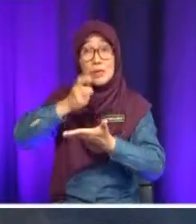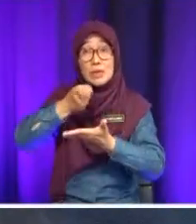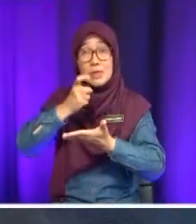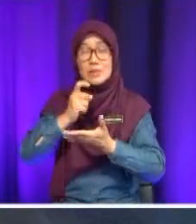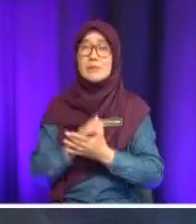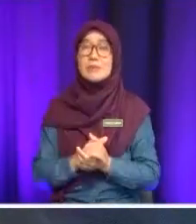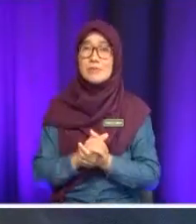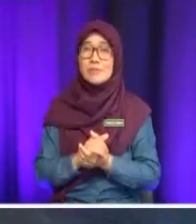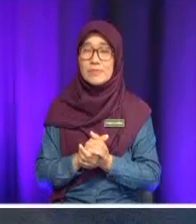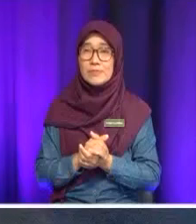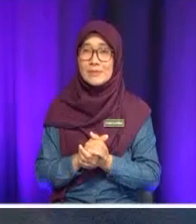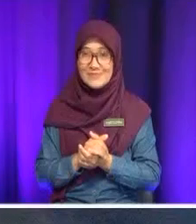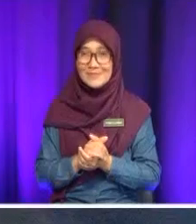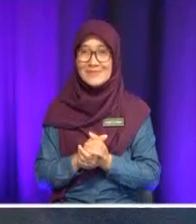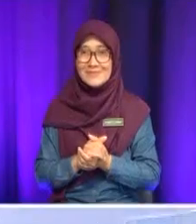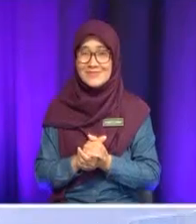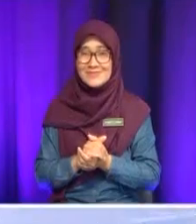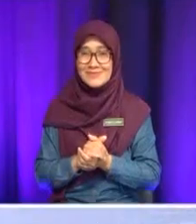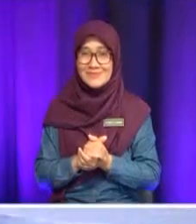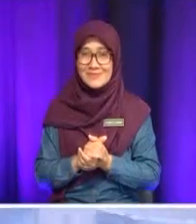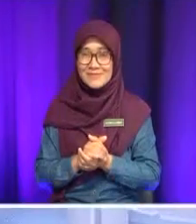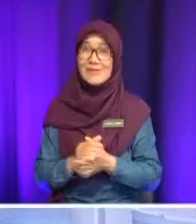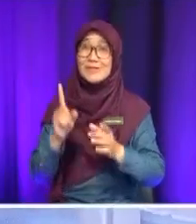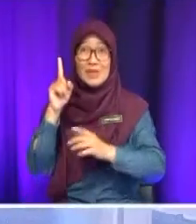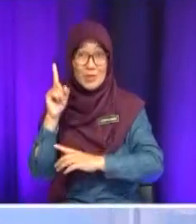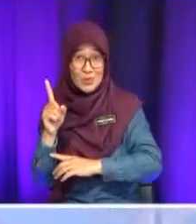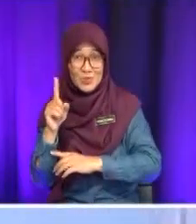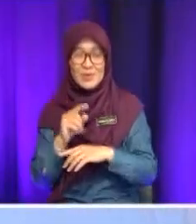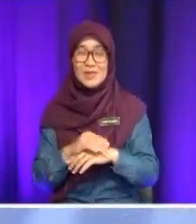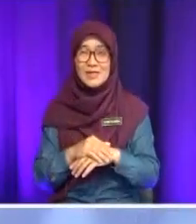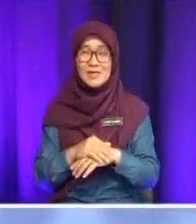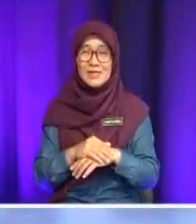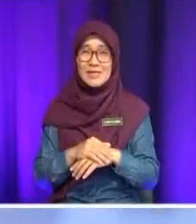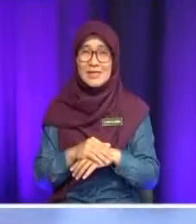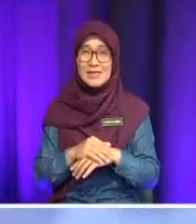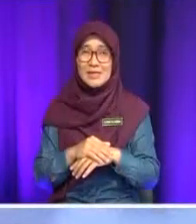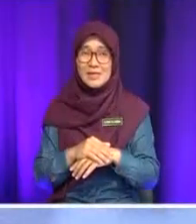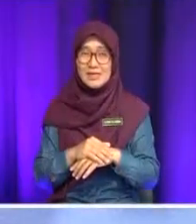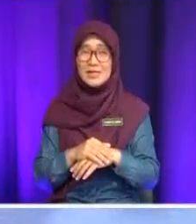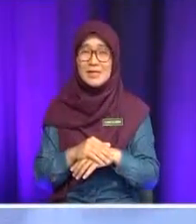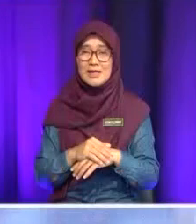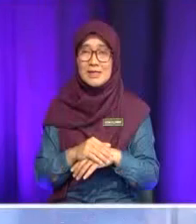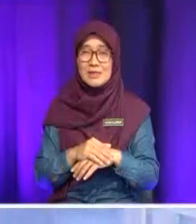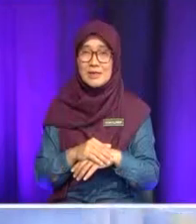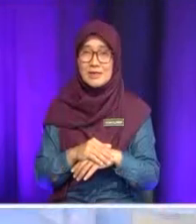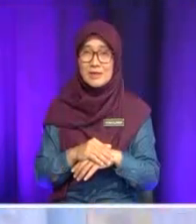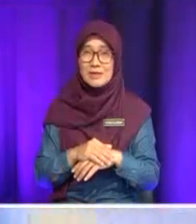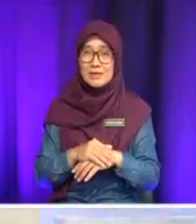kalau susu 6 bulatan dalam bentuk soal atas ini saja